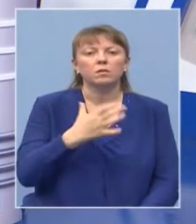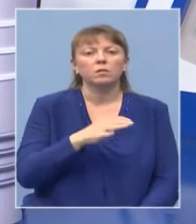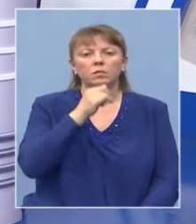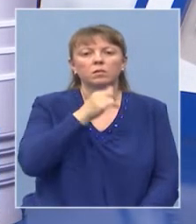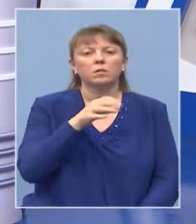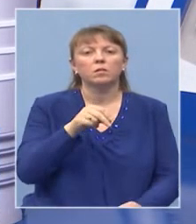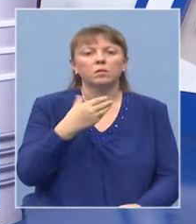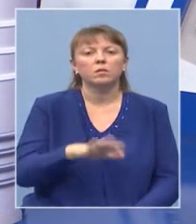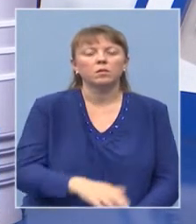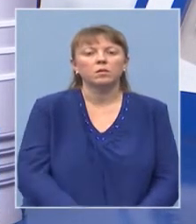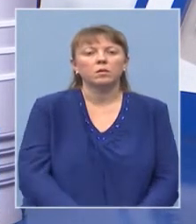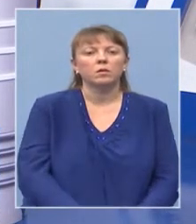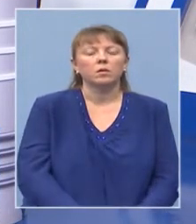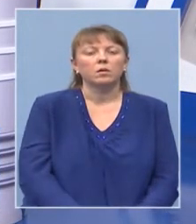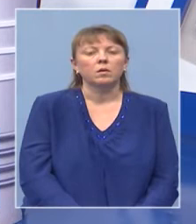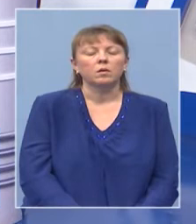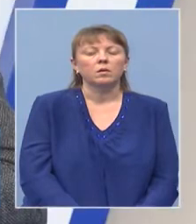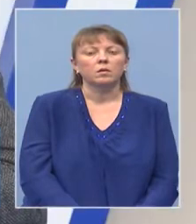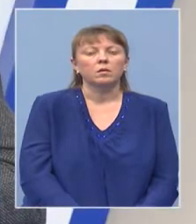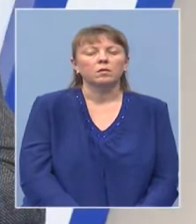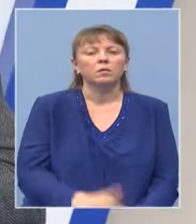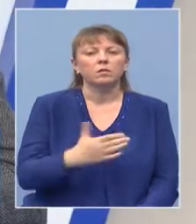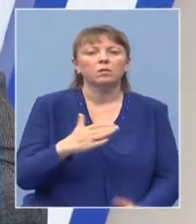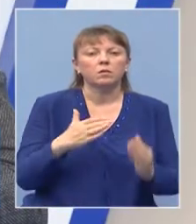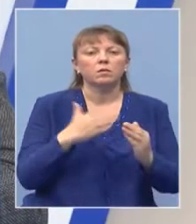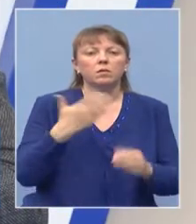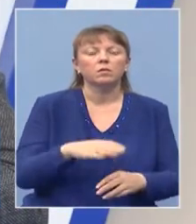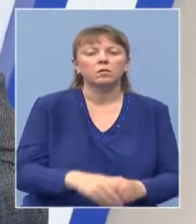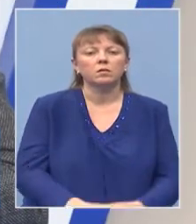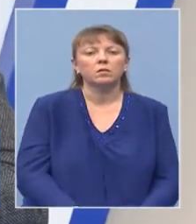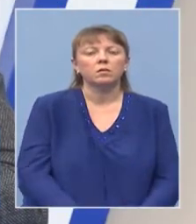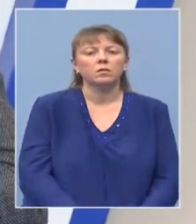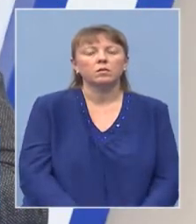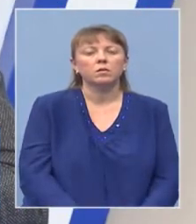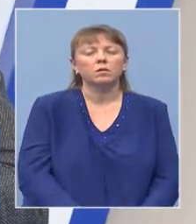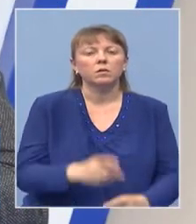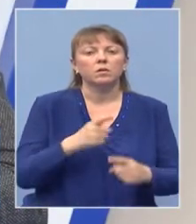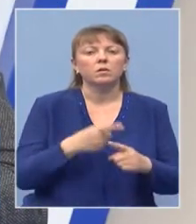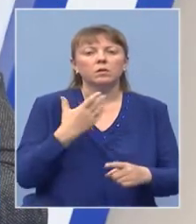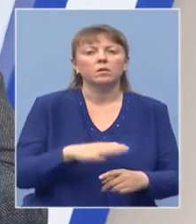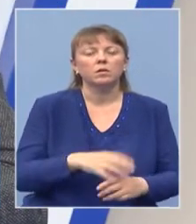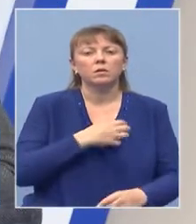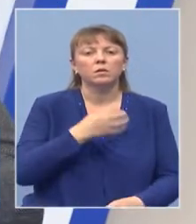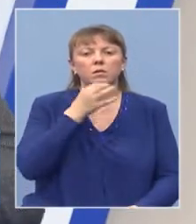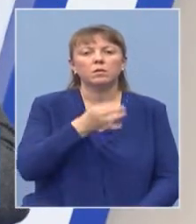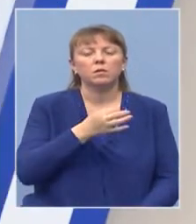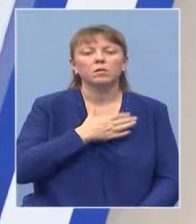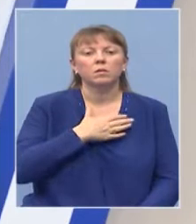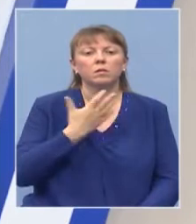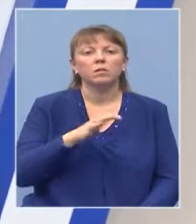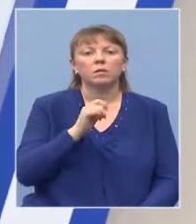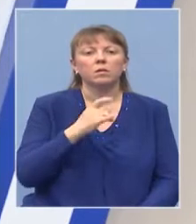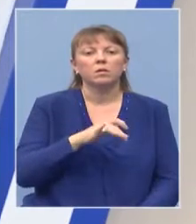могут получить уже, да, в стенах, будем так говорить, да, ЦОН. Да, да. Mm-hmm. Плюс к этому я хочу отметить, что мы внедрили